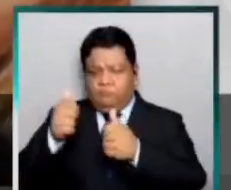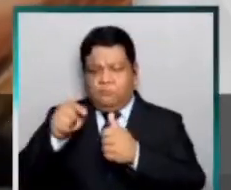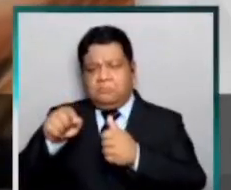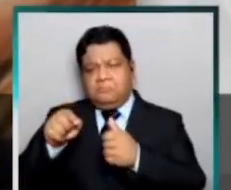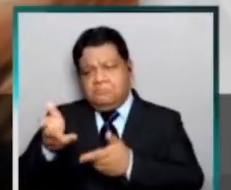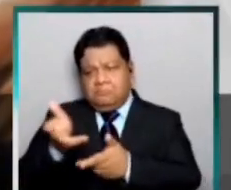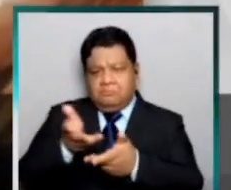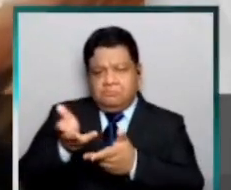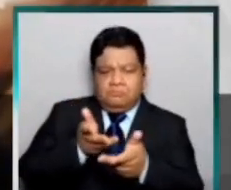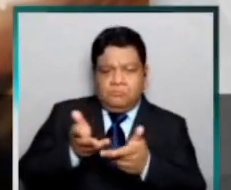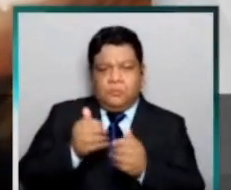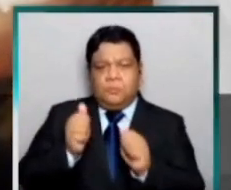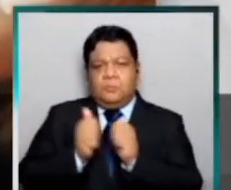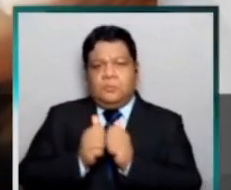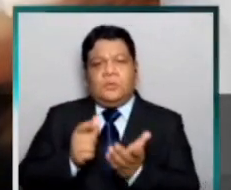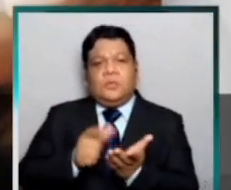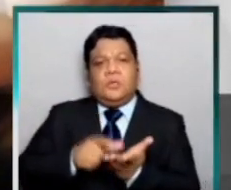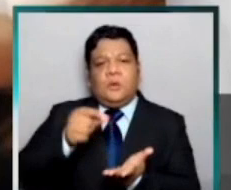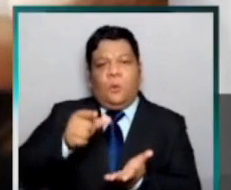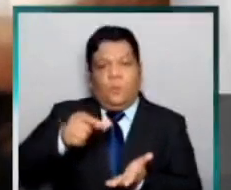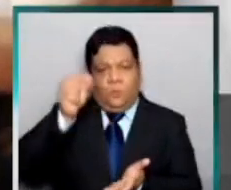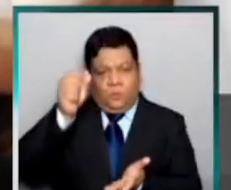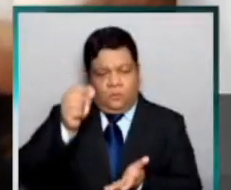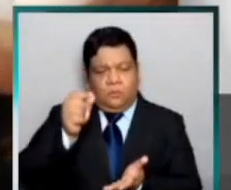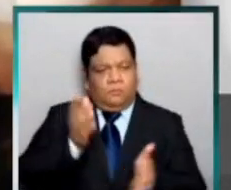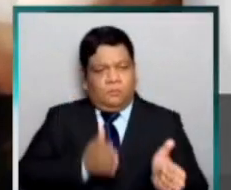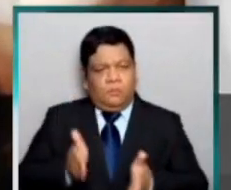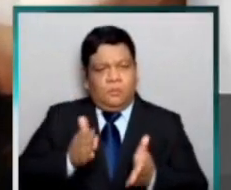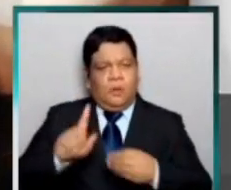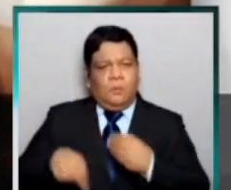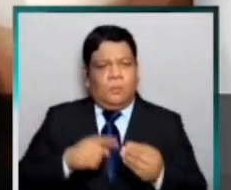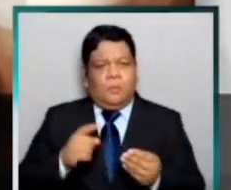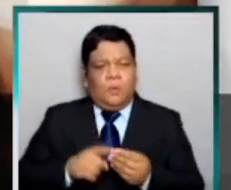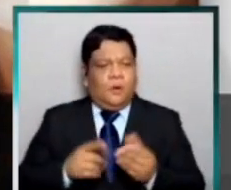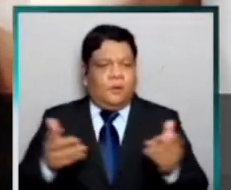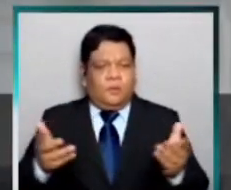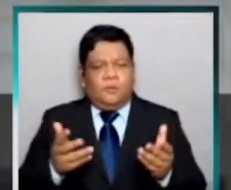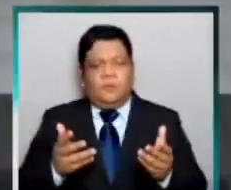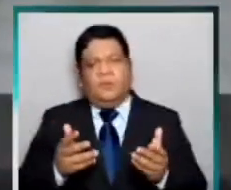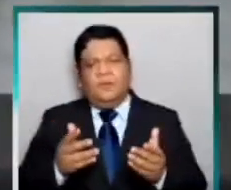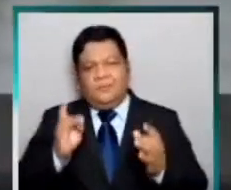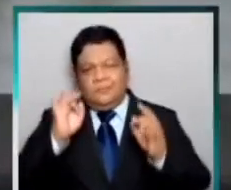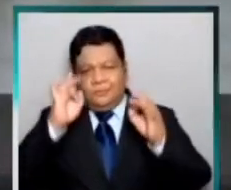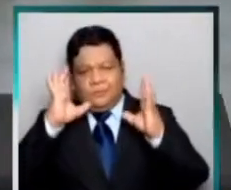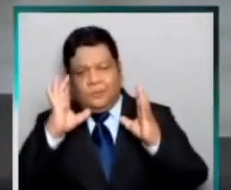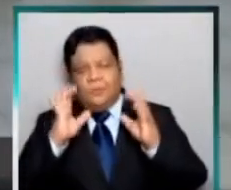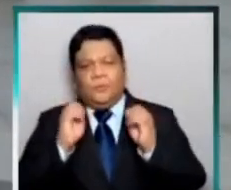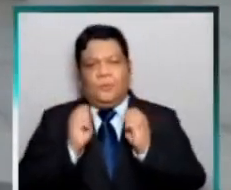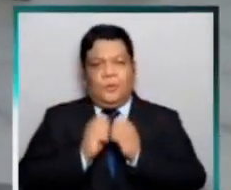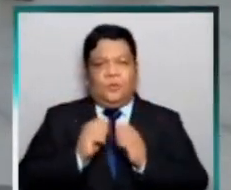tungkol sa mga paghahanda para sa tinatawag na man-made hazards kasama na ang nuclear conflict.